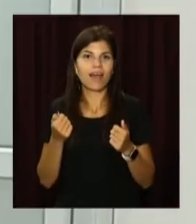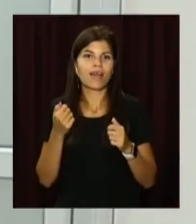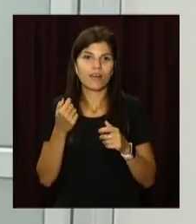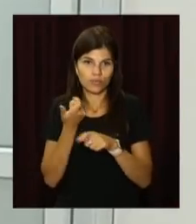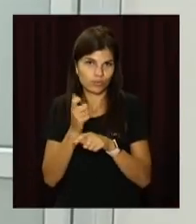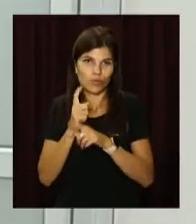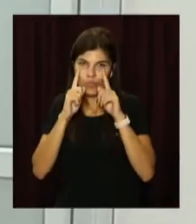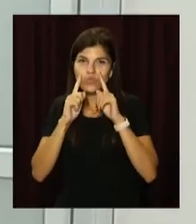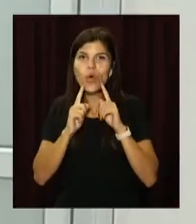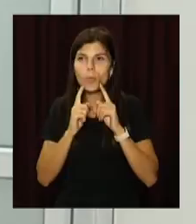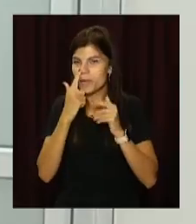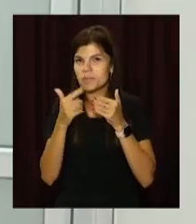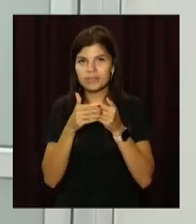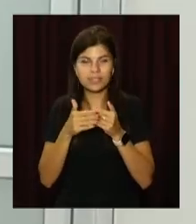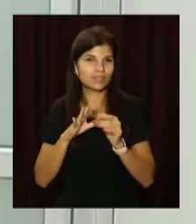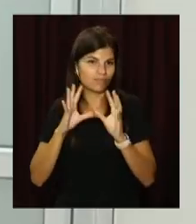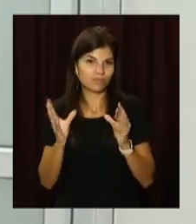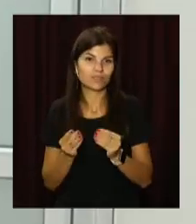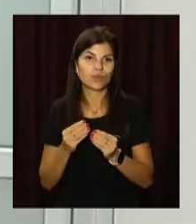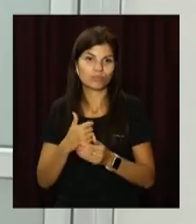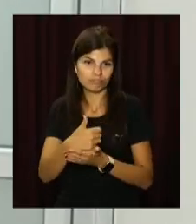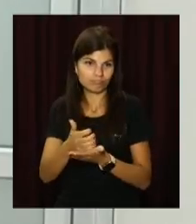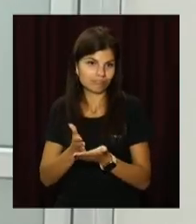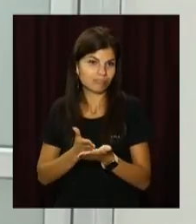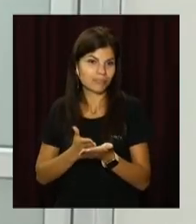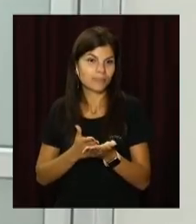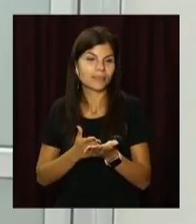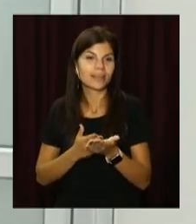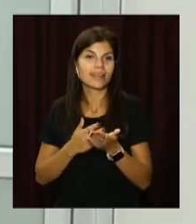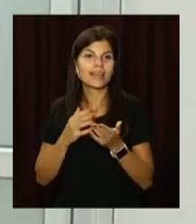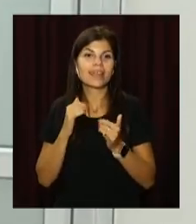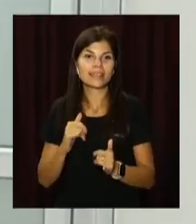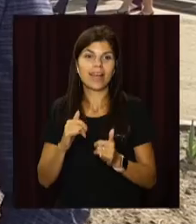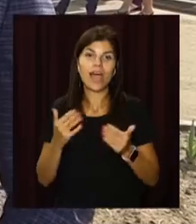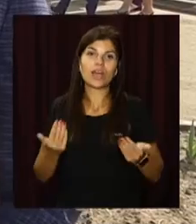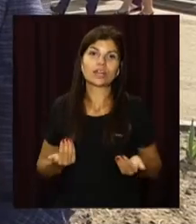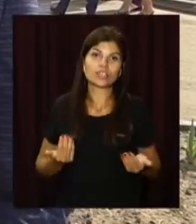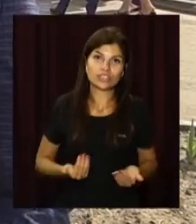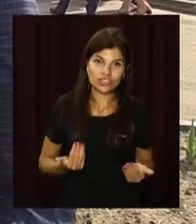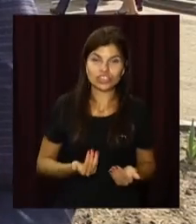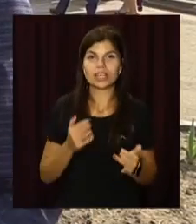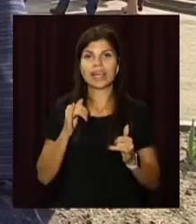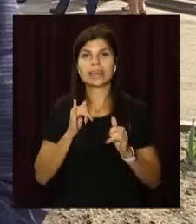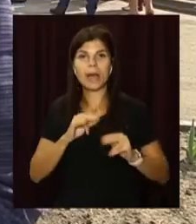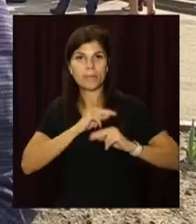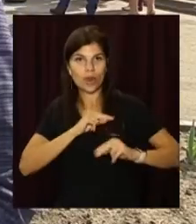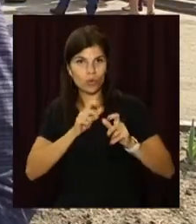і удобства краще, і для персоналу, і для жителів. Будуємо